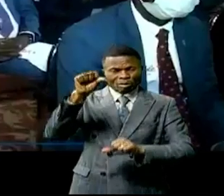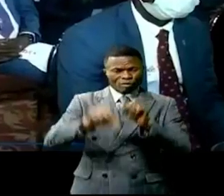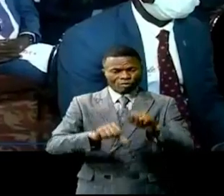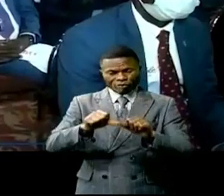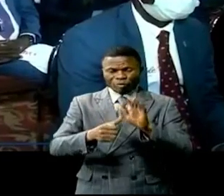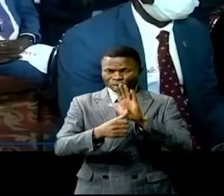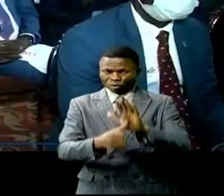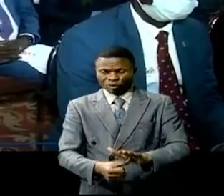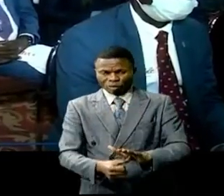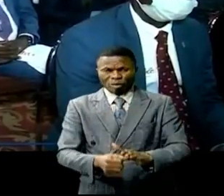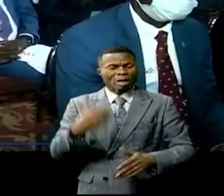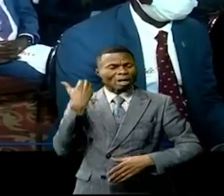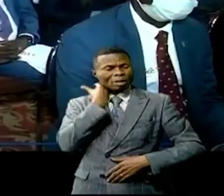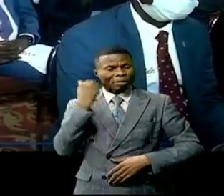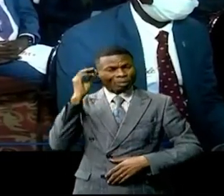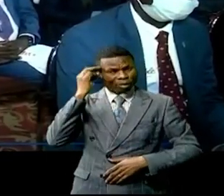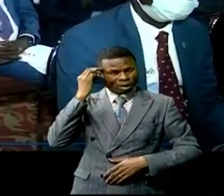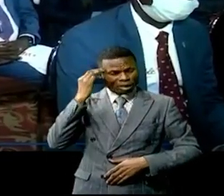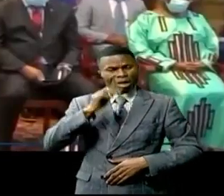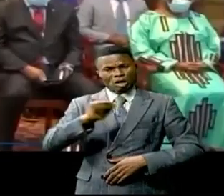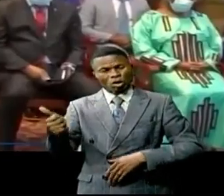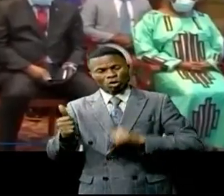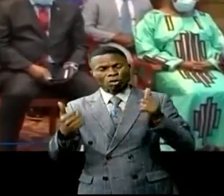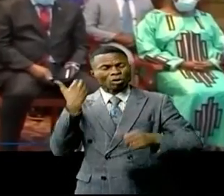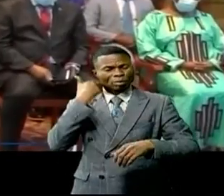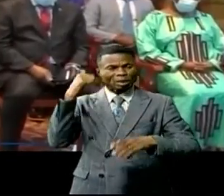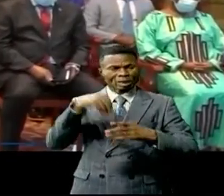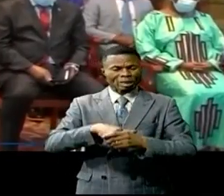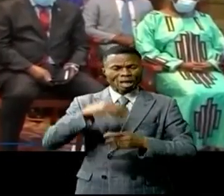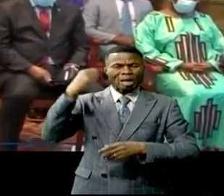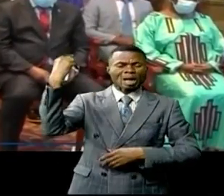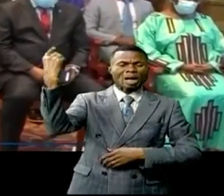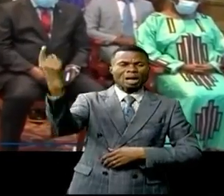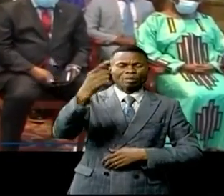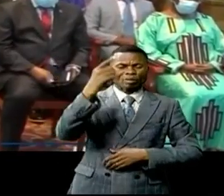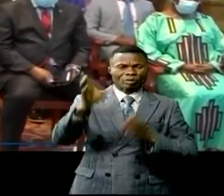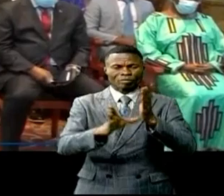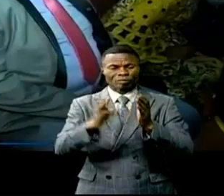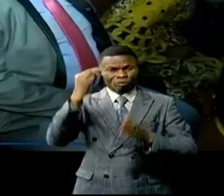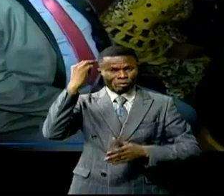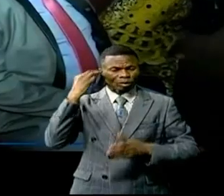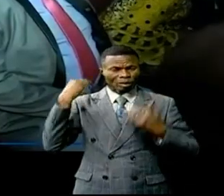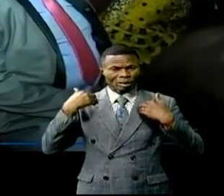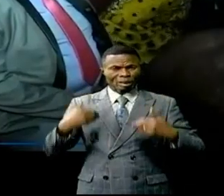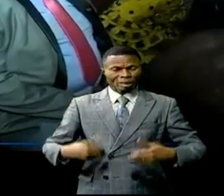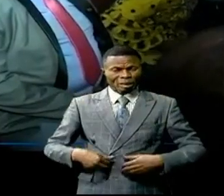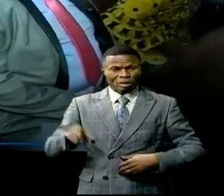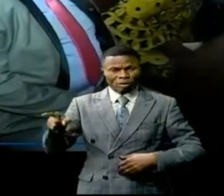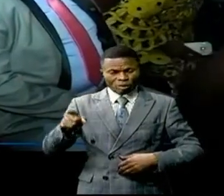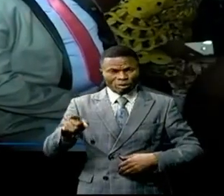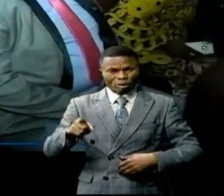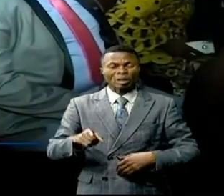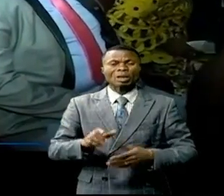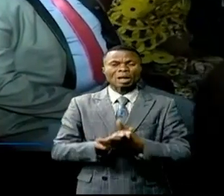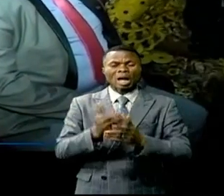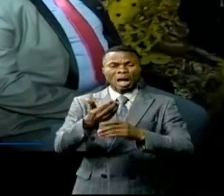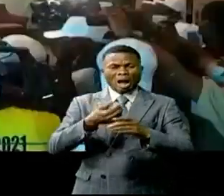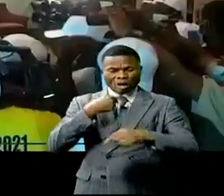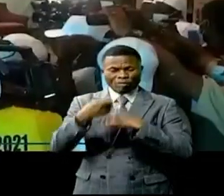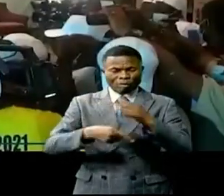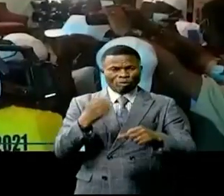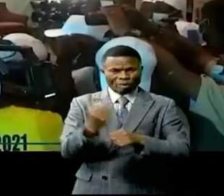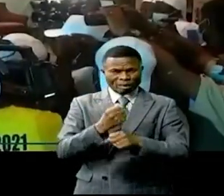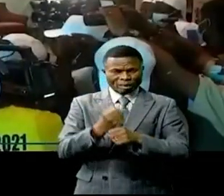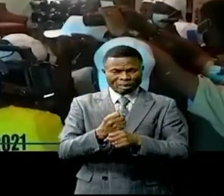alimentent l'épidémie du sida et d'autres pandémies à travers le monde. La vice-ministre de la Santé, quant à elle, peu avant de lancer les